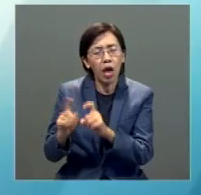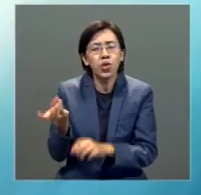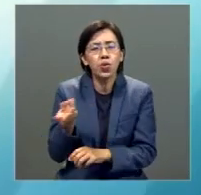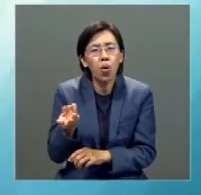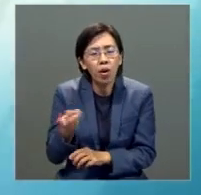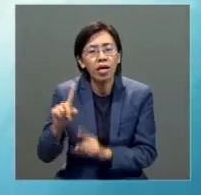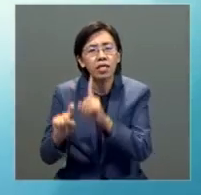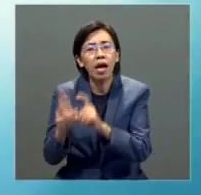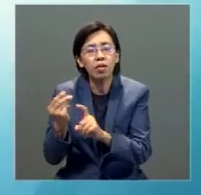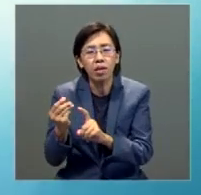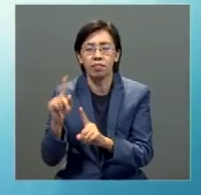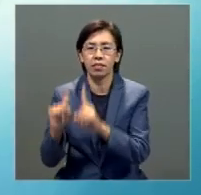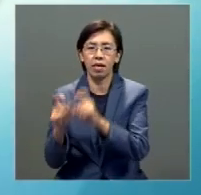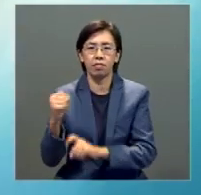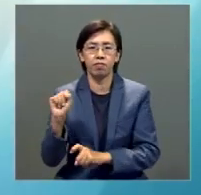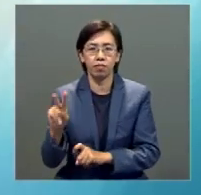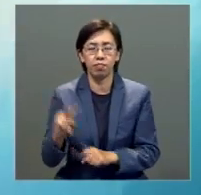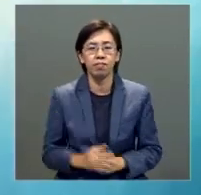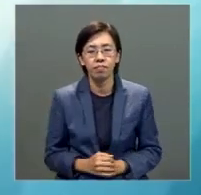รายในเมื่อวานนี้นะครับซึ่งก็เป็นตัวเลขที่มากทีเดียวแต่ว่าอัตราการตายของเขาน้อยนะครับยังอยู่ที่12